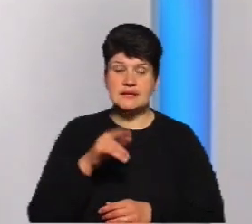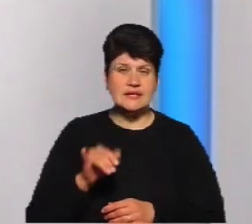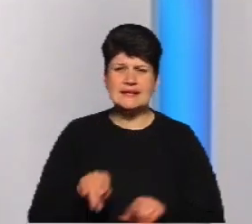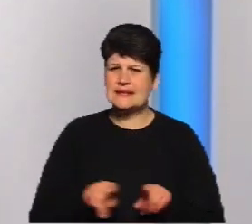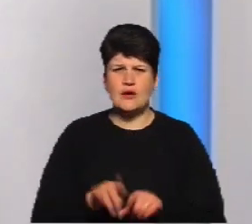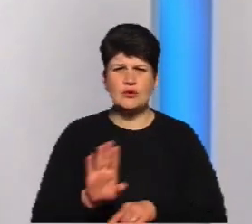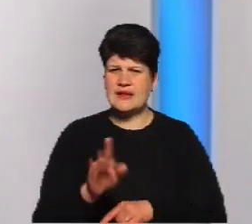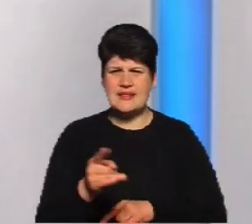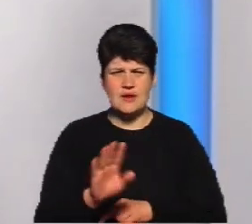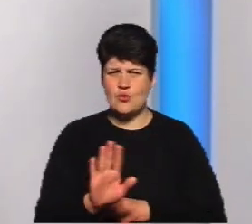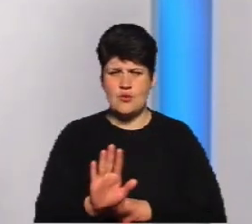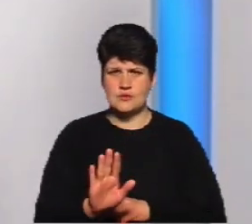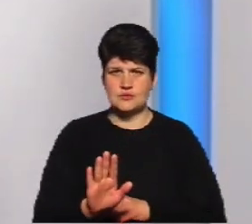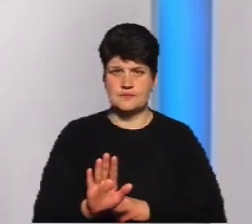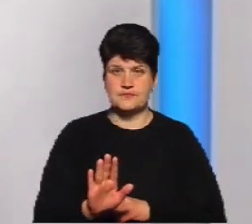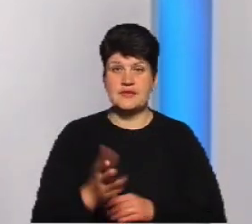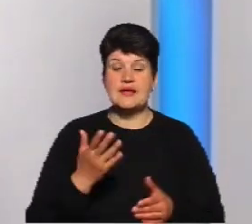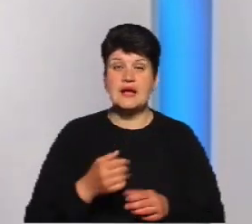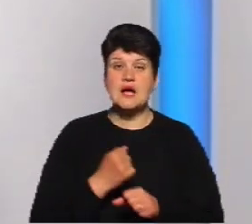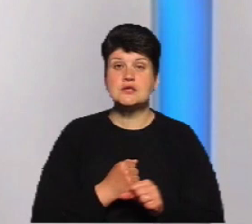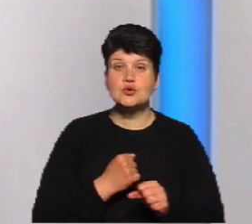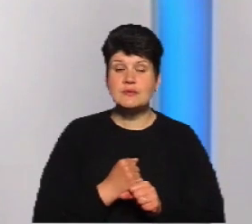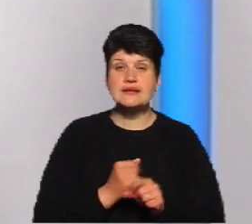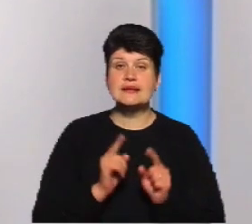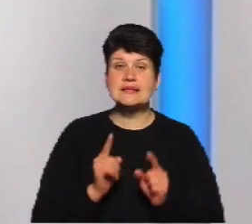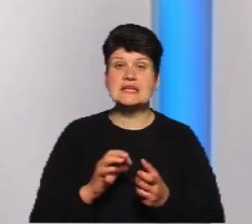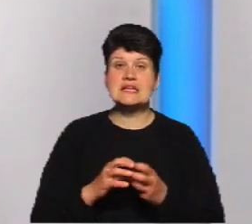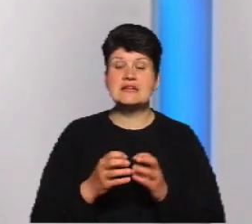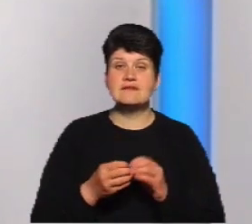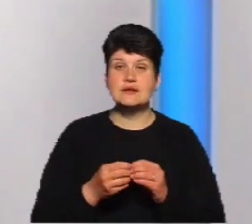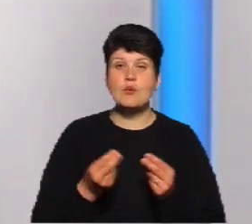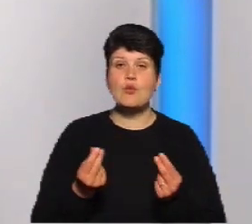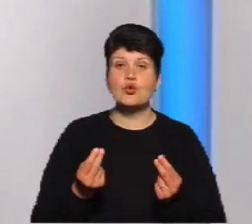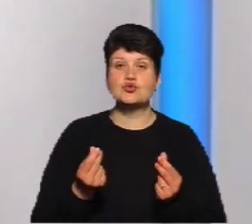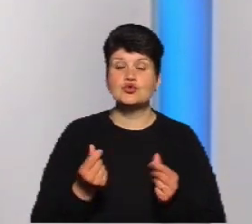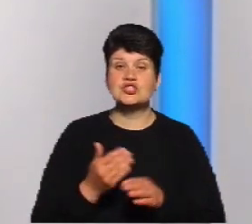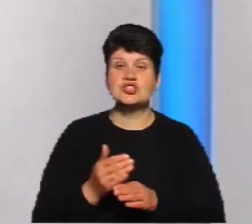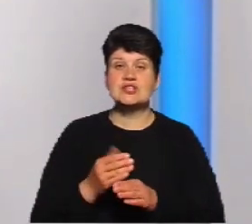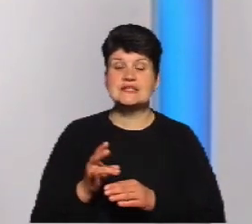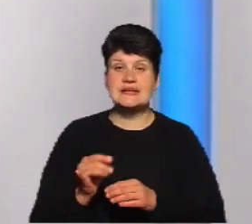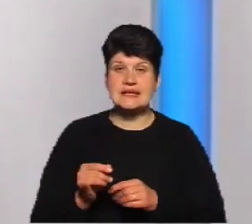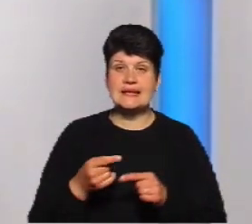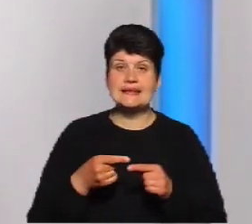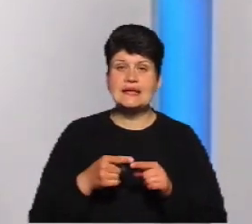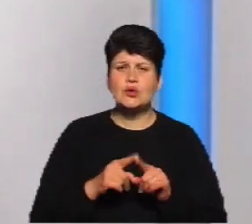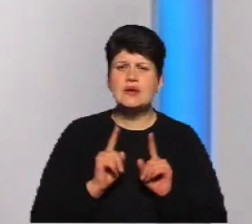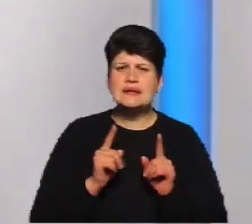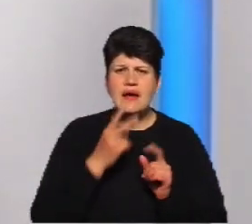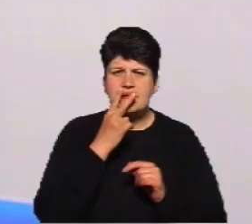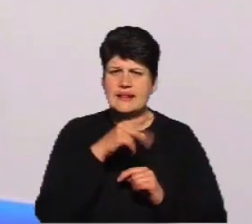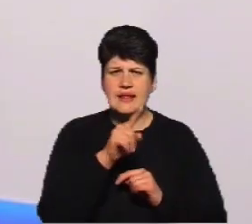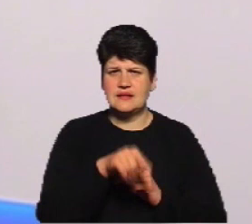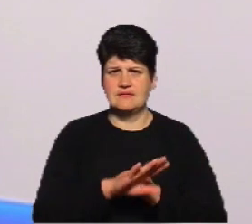тернопільську, яка зробила тільки висновок по кошторисній частині, в технологію навіть не дивилася.